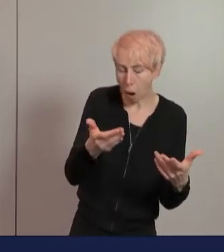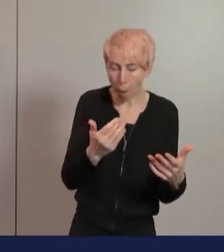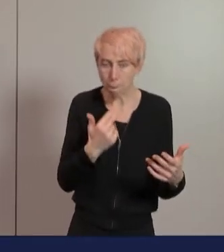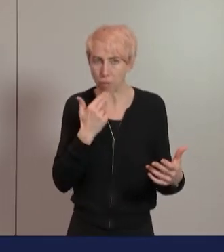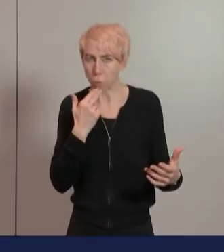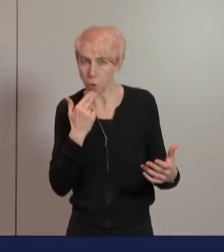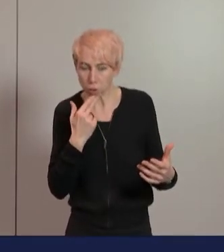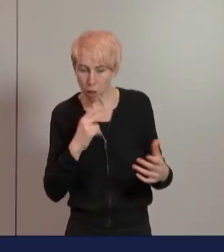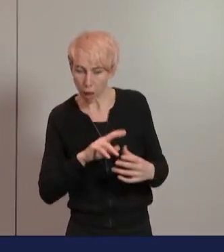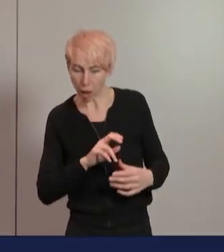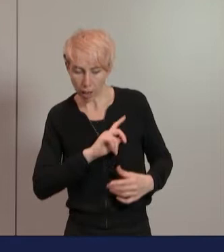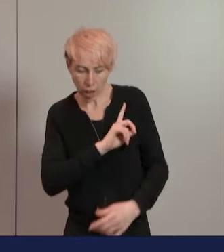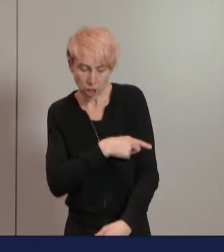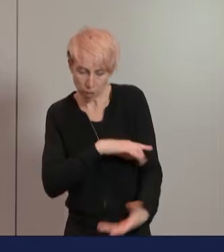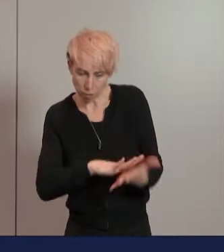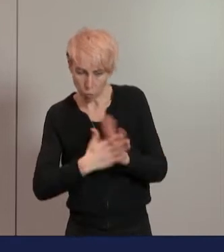performance énergétique.